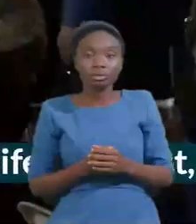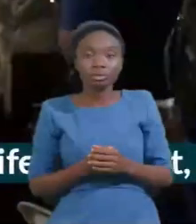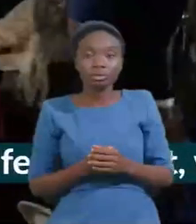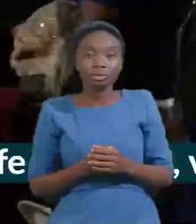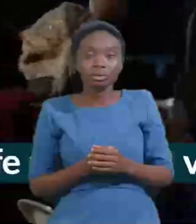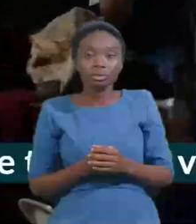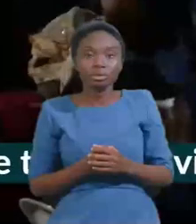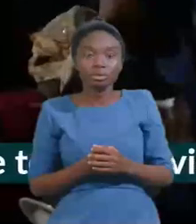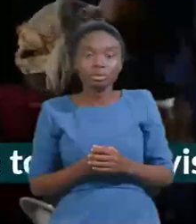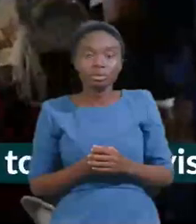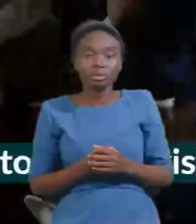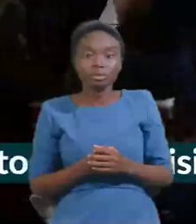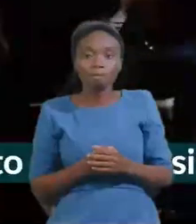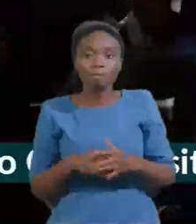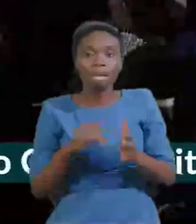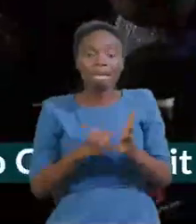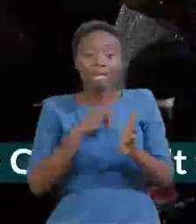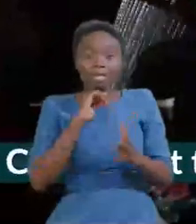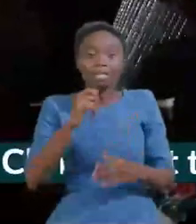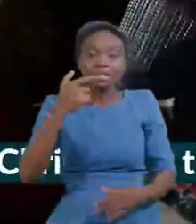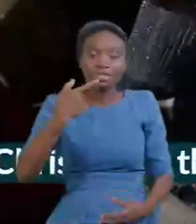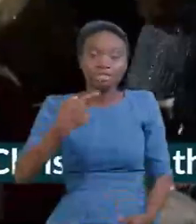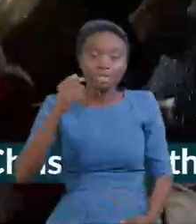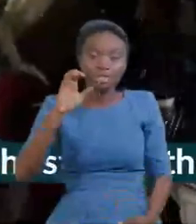donner vos informations. It is GCK.